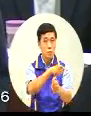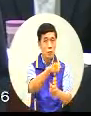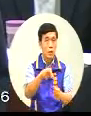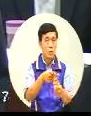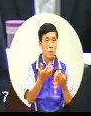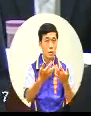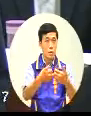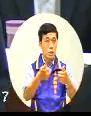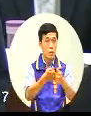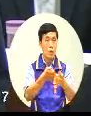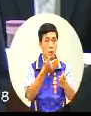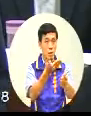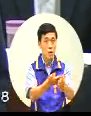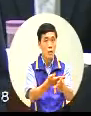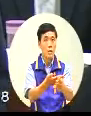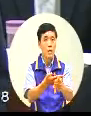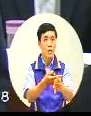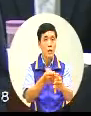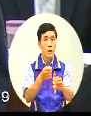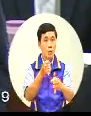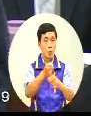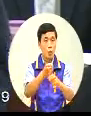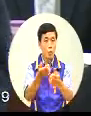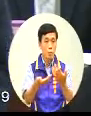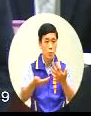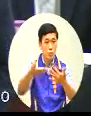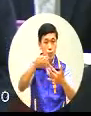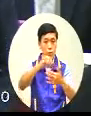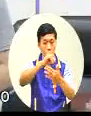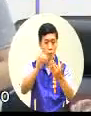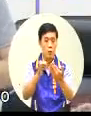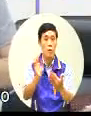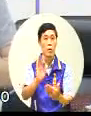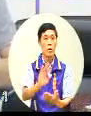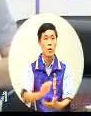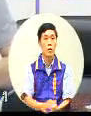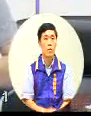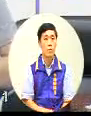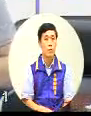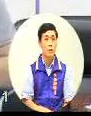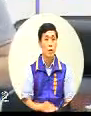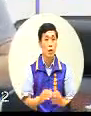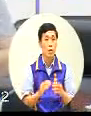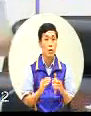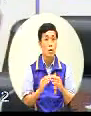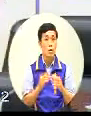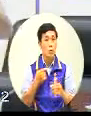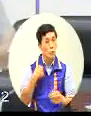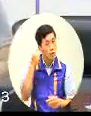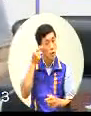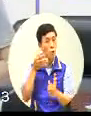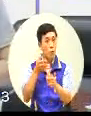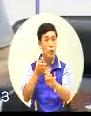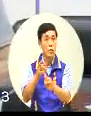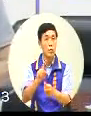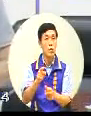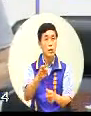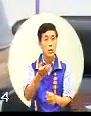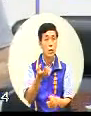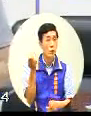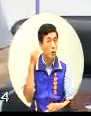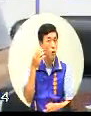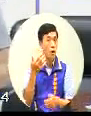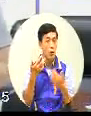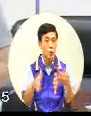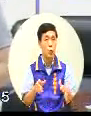来的营额不至于再一直往下掉。 市长，那个要想请问你哦，因为刚刚你也听了很多，其实他